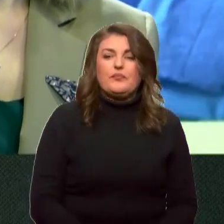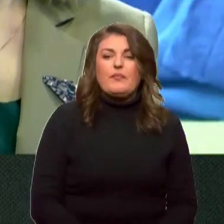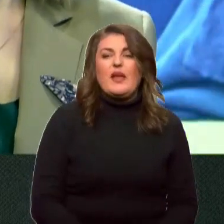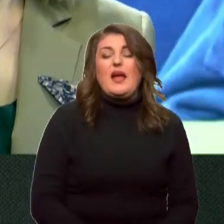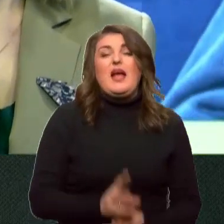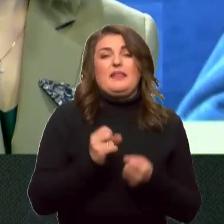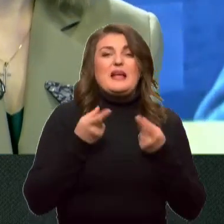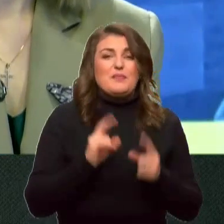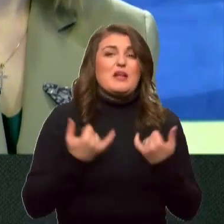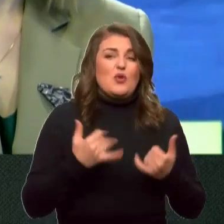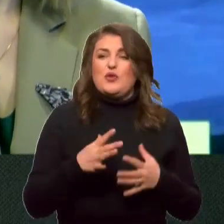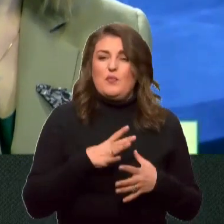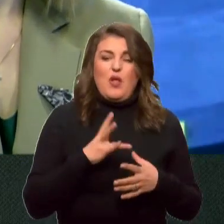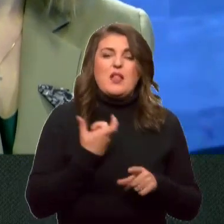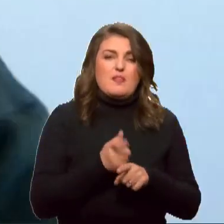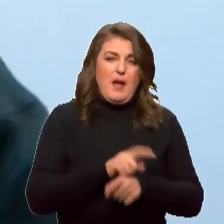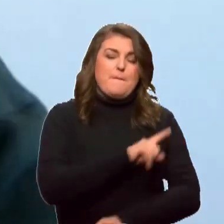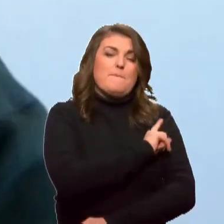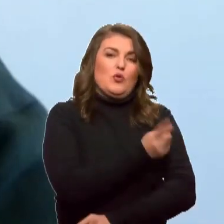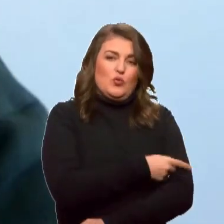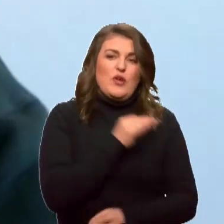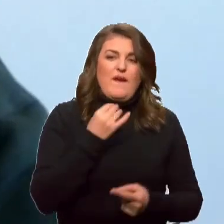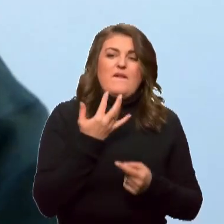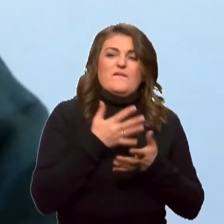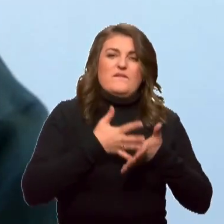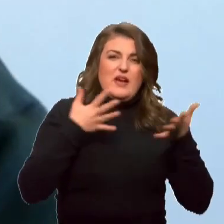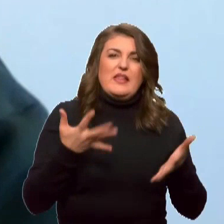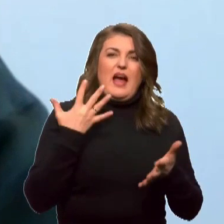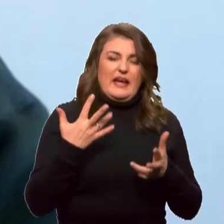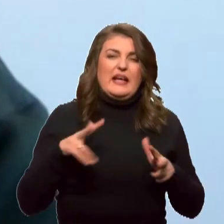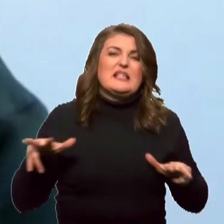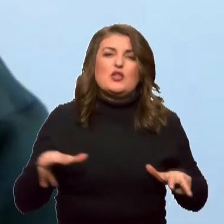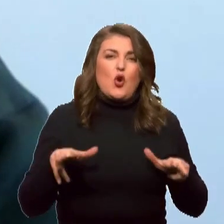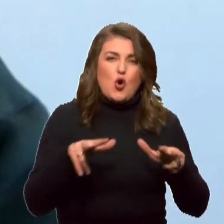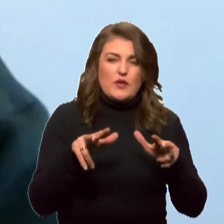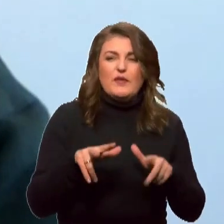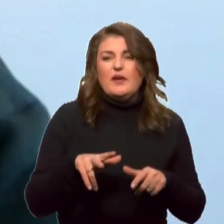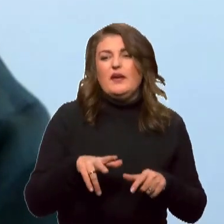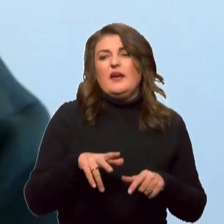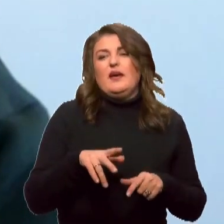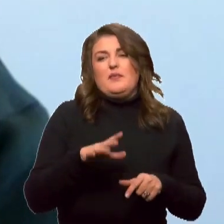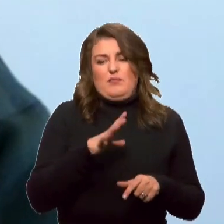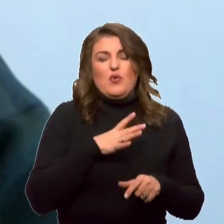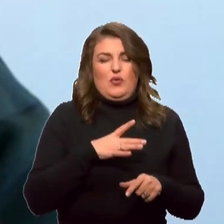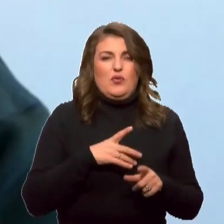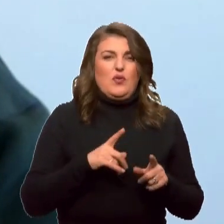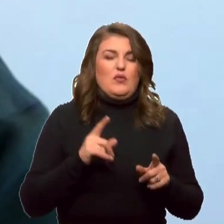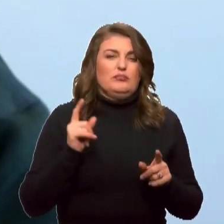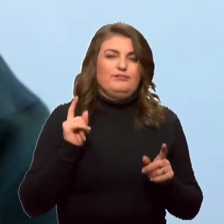Ну, насправді сьогодні було найпотужніше, і велика кількість дронів ворожуючих боєприпасів було